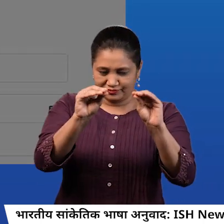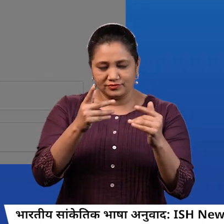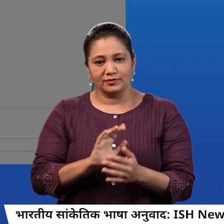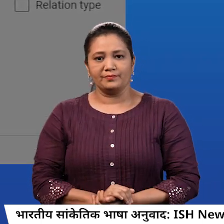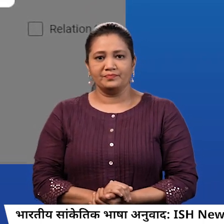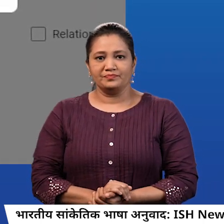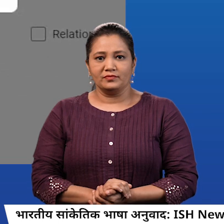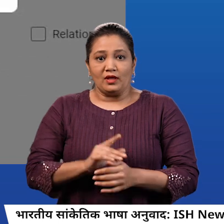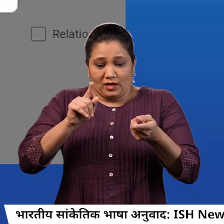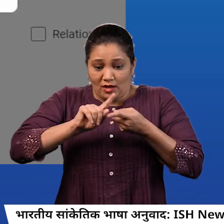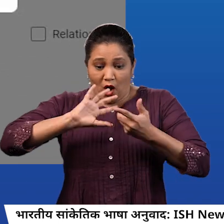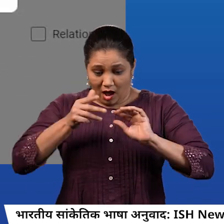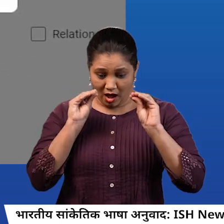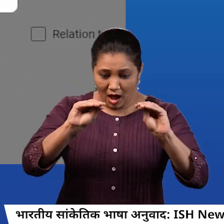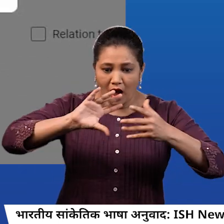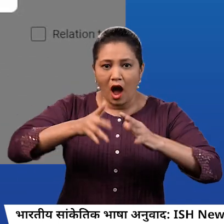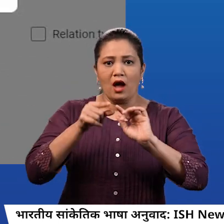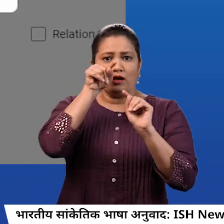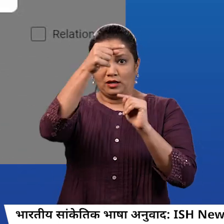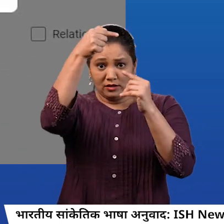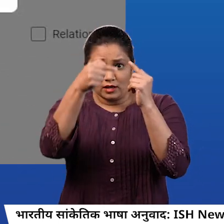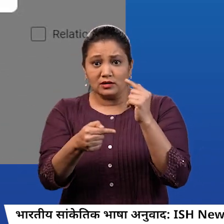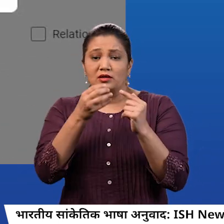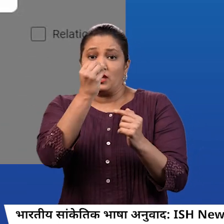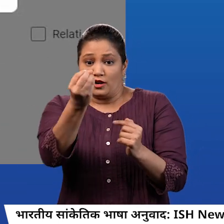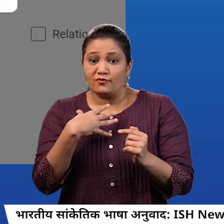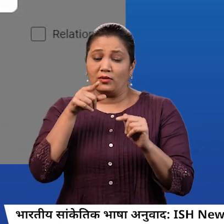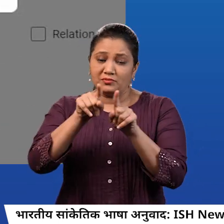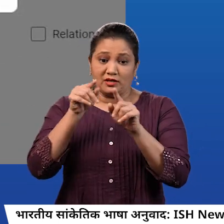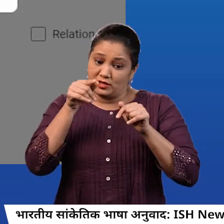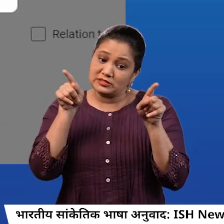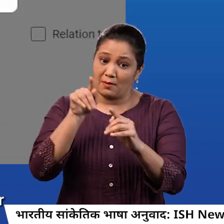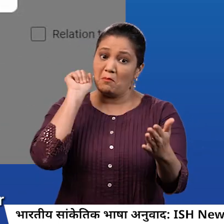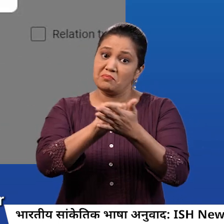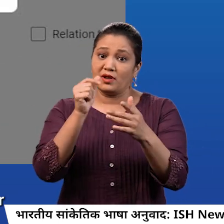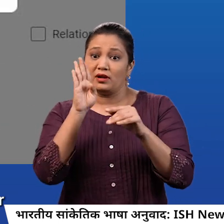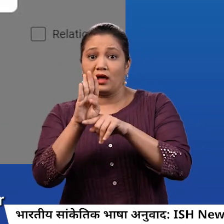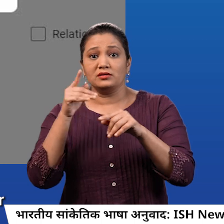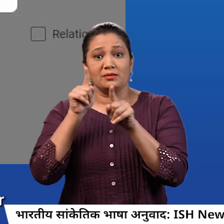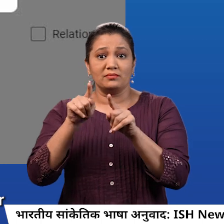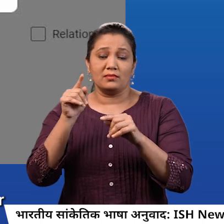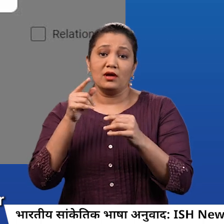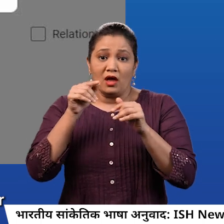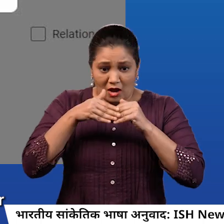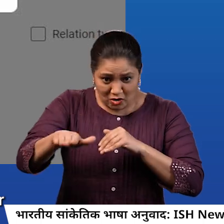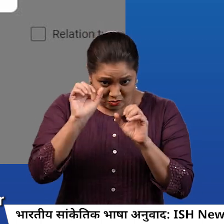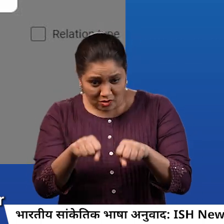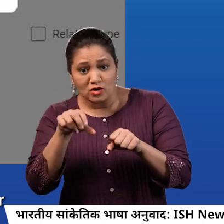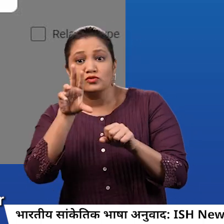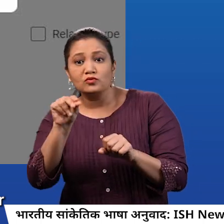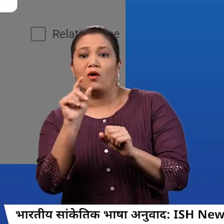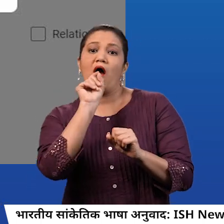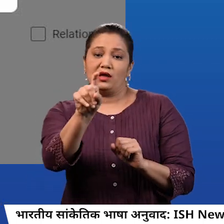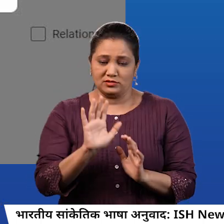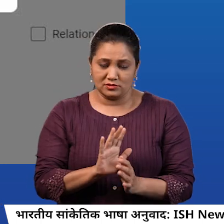भरताच आपण दिलेलं नाव मतदार ओळखपत्रावर छापलं जाणार आहे. अशा वेळी याच तपशिलासोबत पुढे जायचं की नाही याची विचारणा करणारी